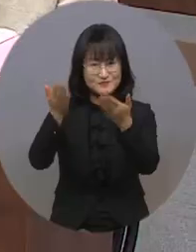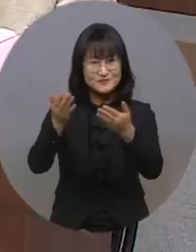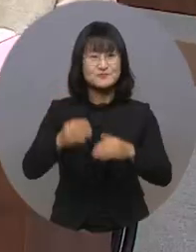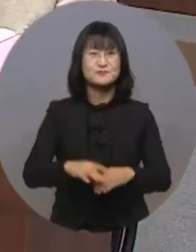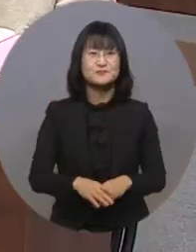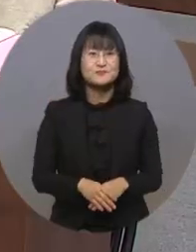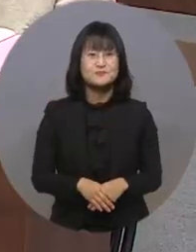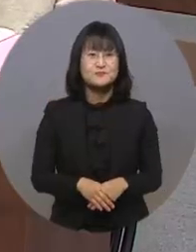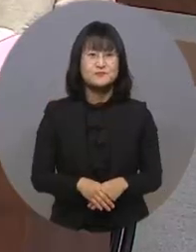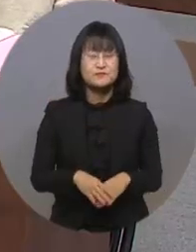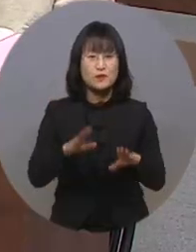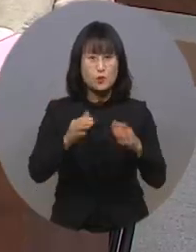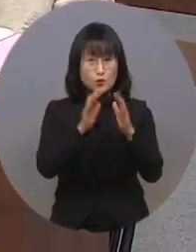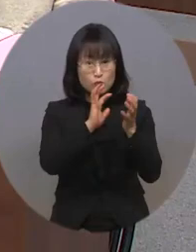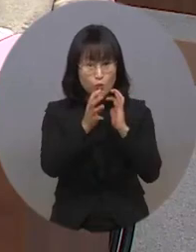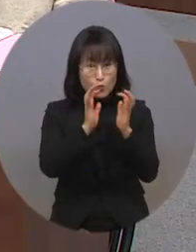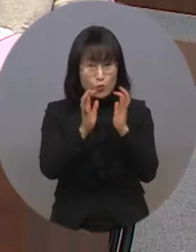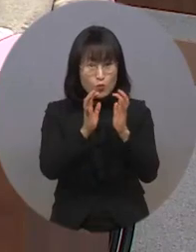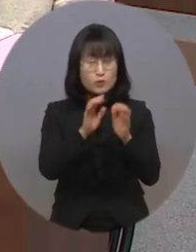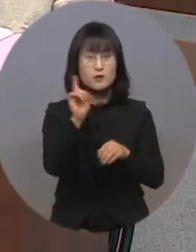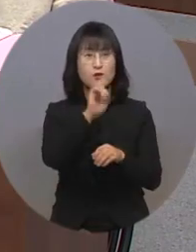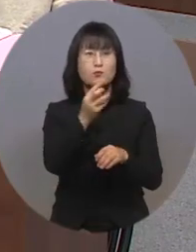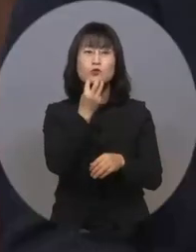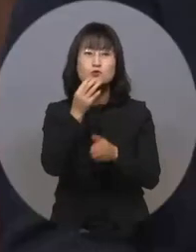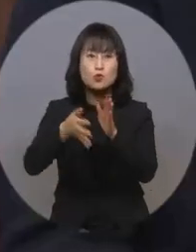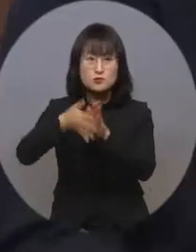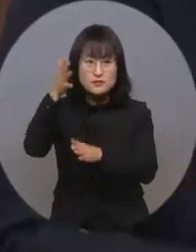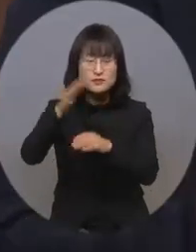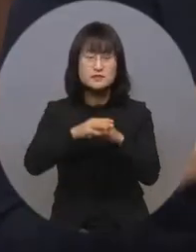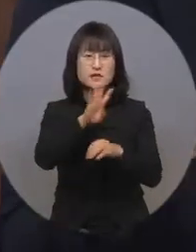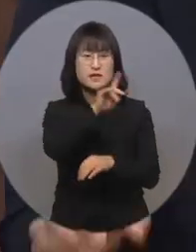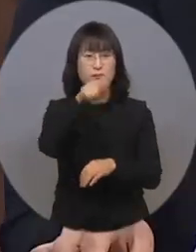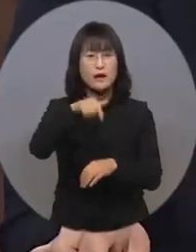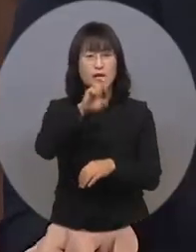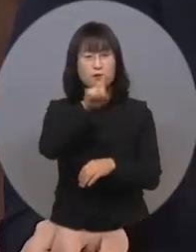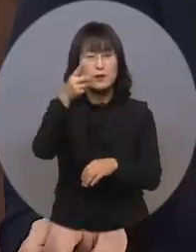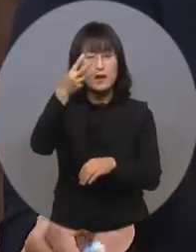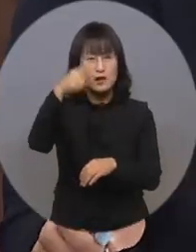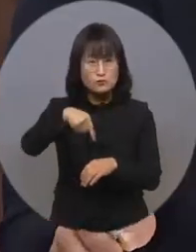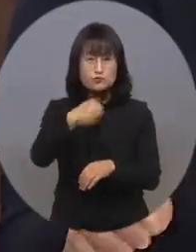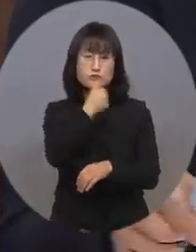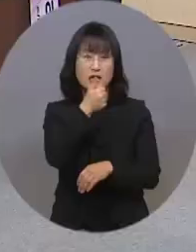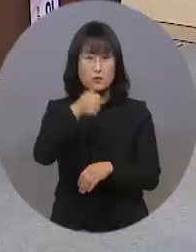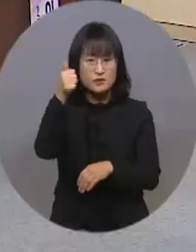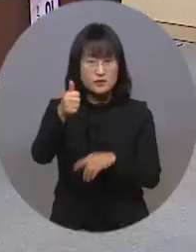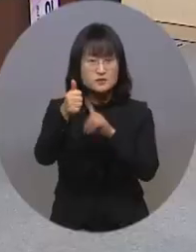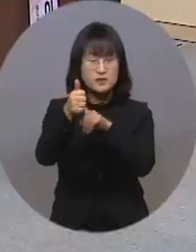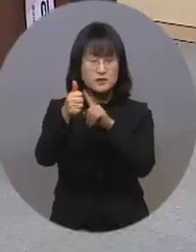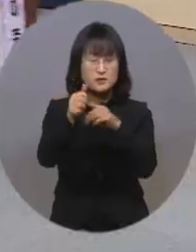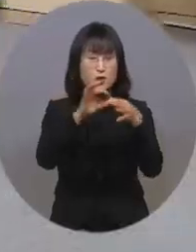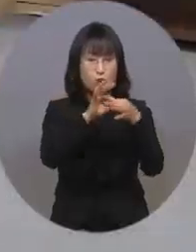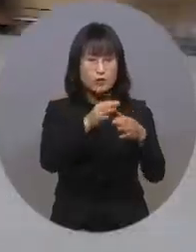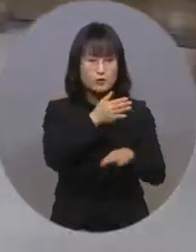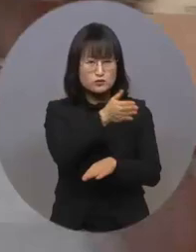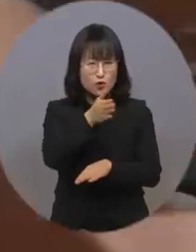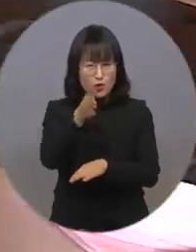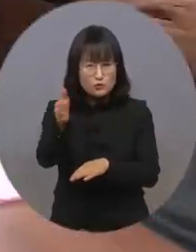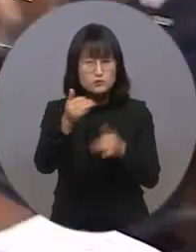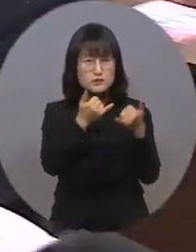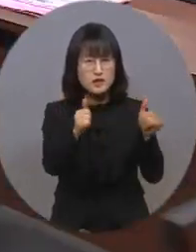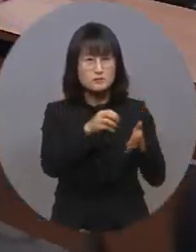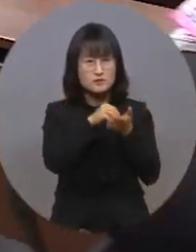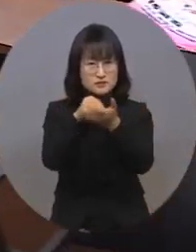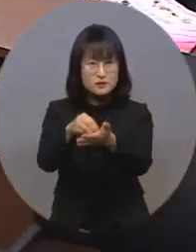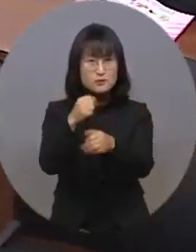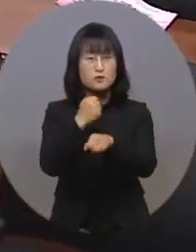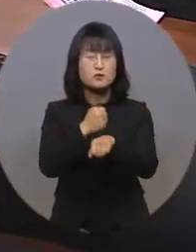감사하겠습니다. 이날 토론회 현장에는 서울시 박마루 명예시장이 좌장을 맡은 가운데 관련 전문가들이 참여하며